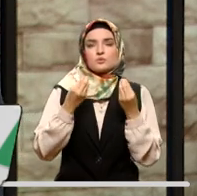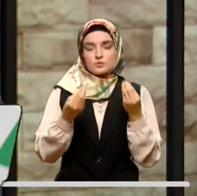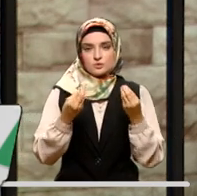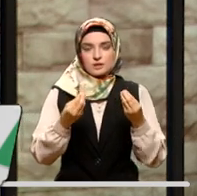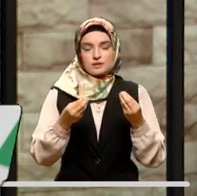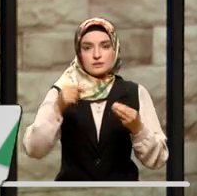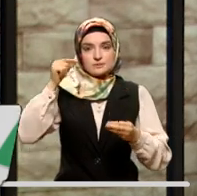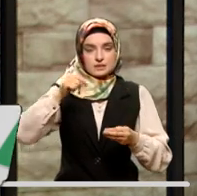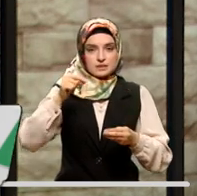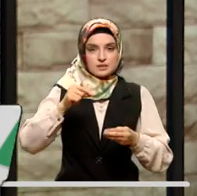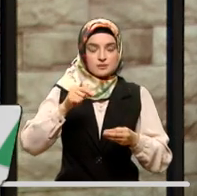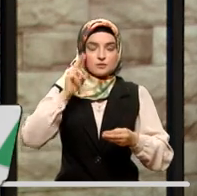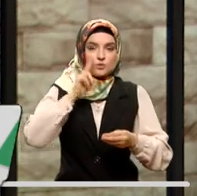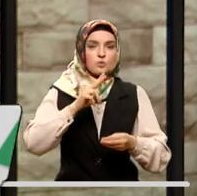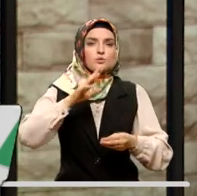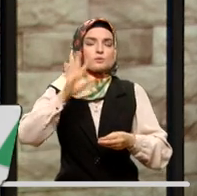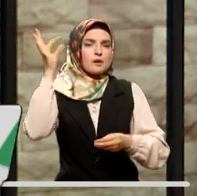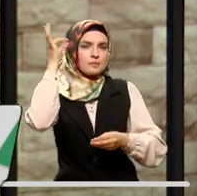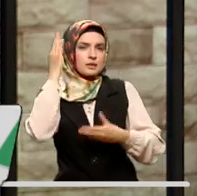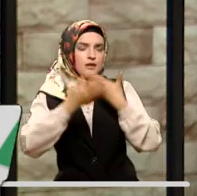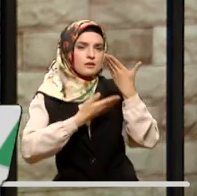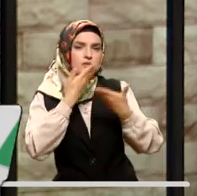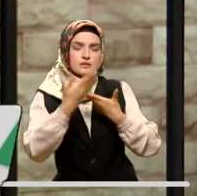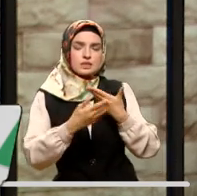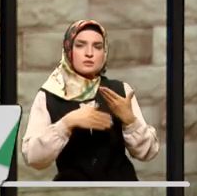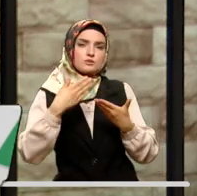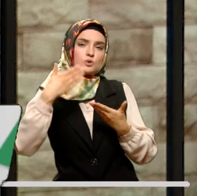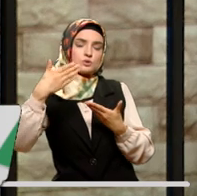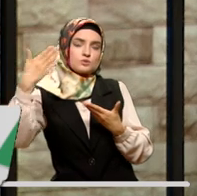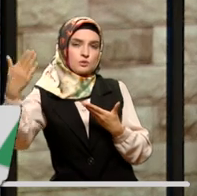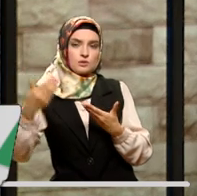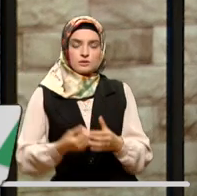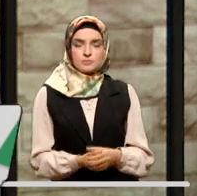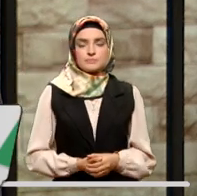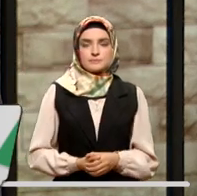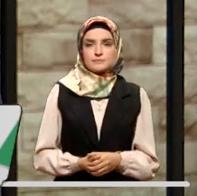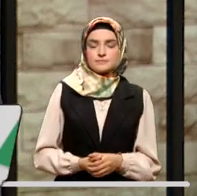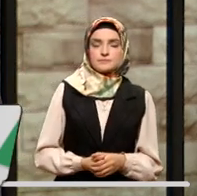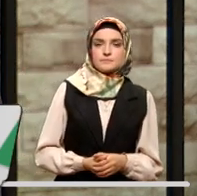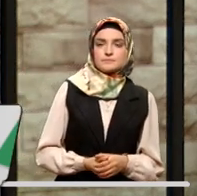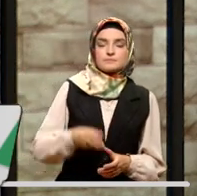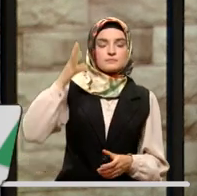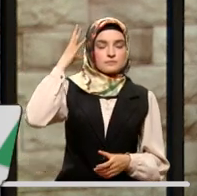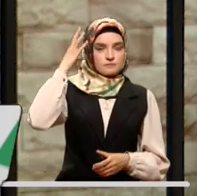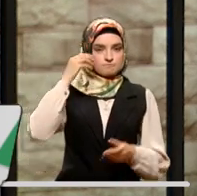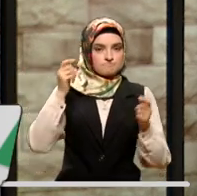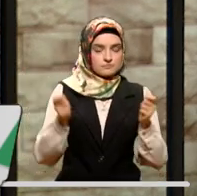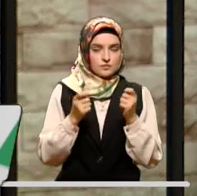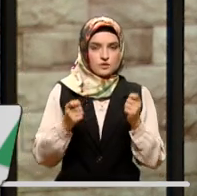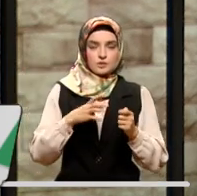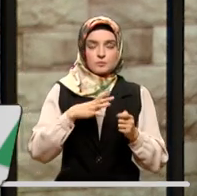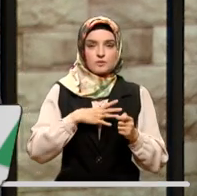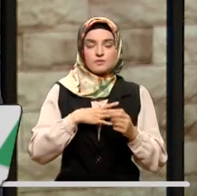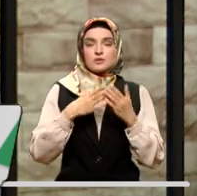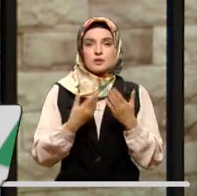ama tabii soyut bilgiler verdiğiniz zaman daha sonra, çok sonra anlamlandırmaya çalışıyoruz.